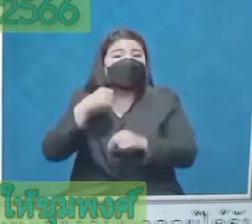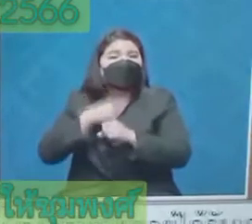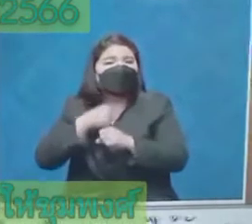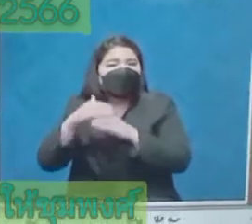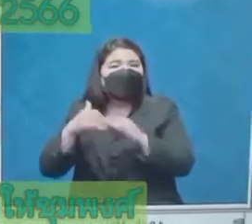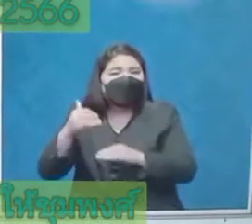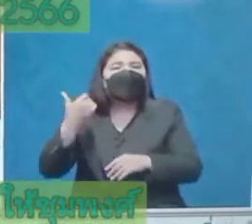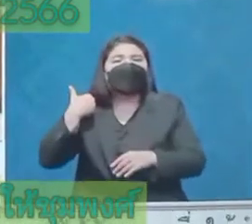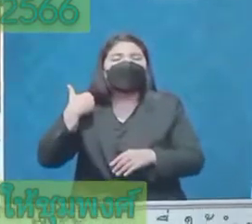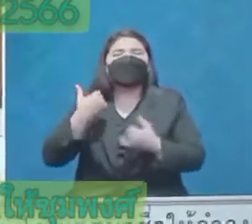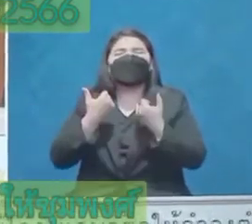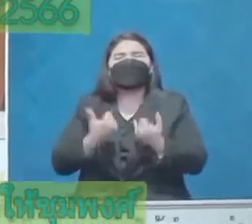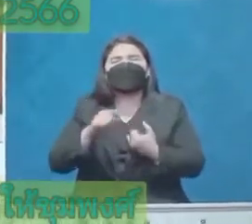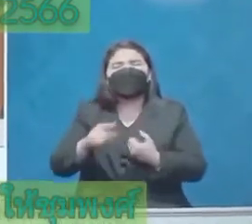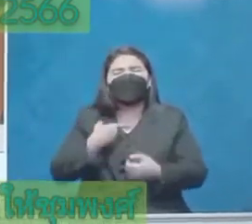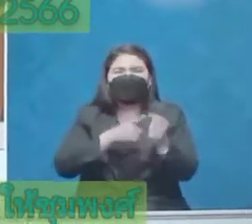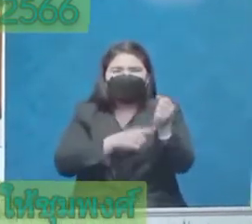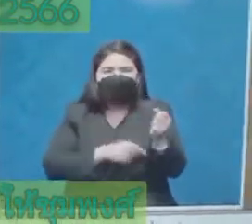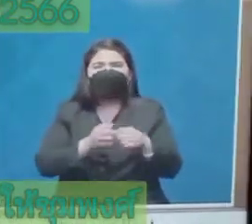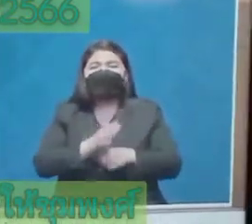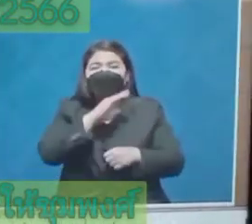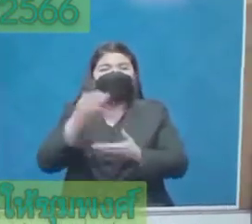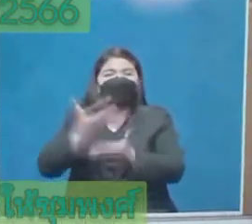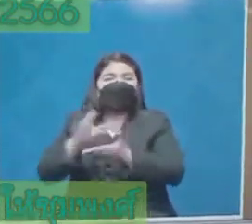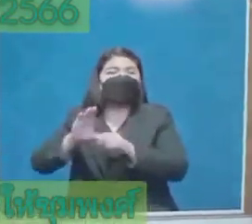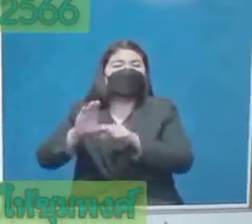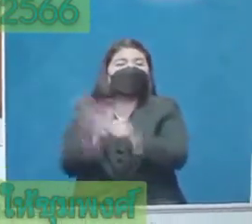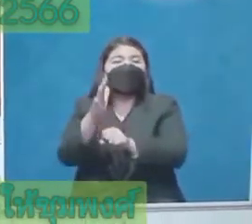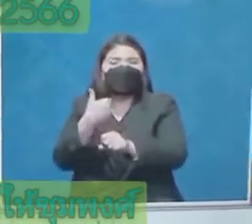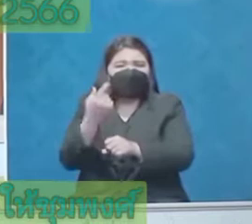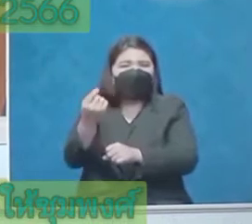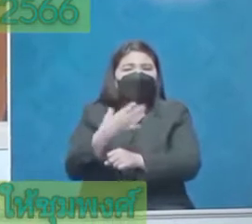เยอะแล้วทุกอย่างมันไม่ทันใจหรอกครับตราบใดที่เราไม่มีเงินเพียงพอเช่นว่าเมื่อกี้เนี่ย